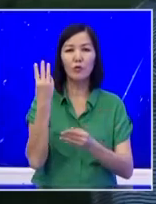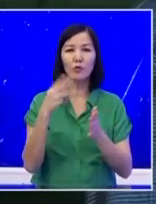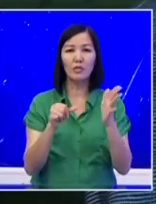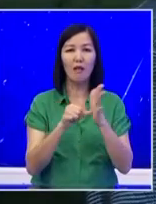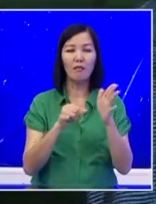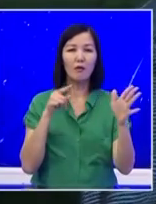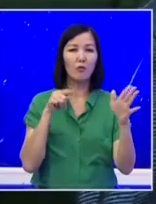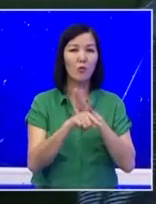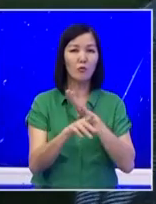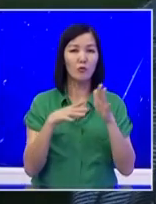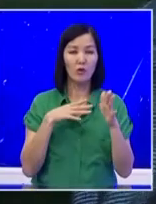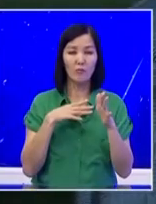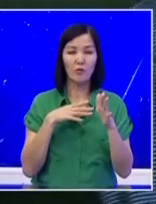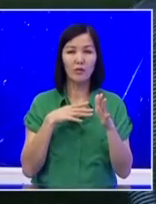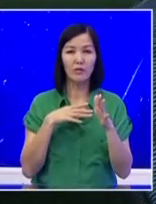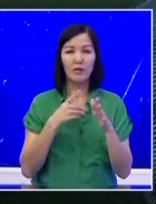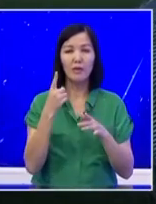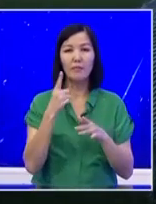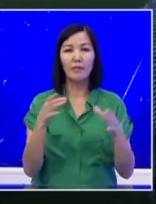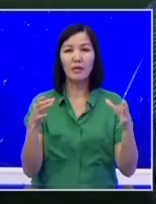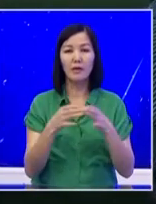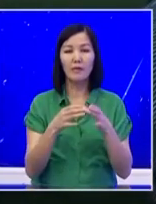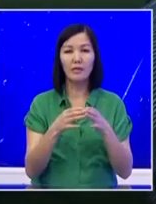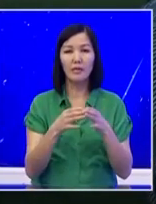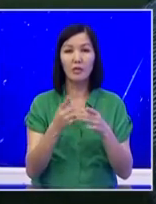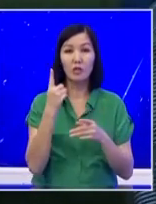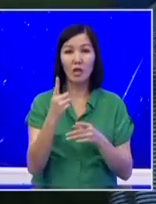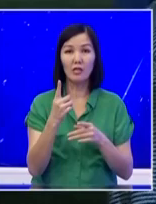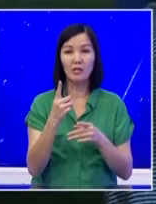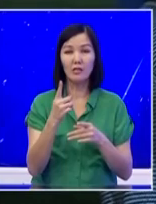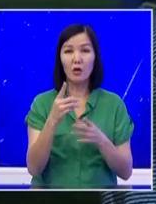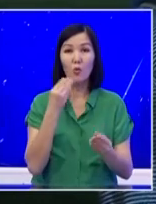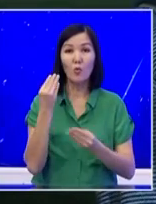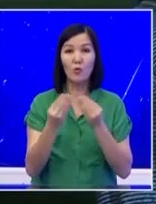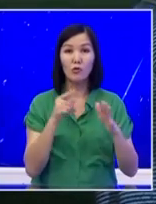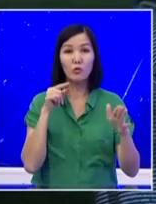соққан болатын. Бір команданың соққан голын жалғыз өзі соққан болатын.